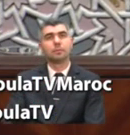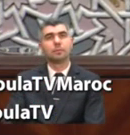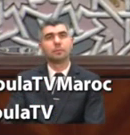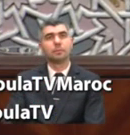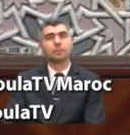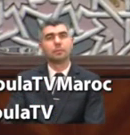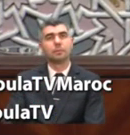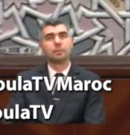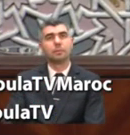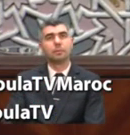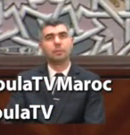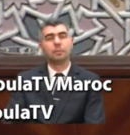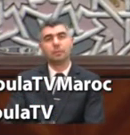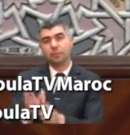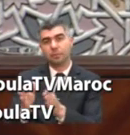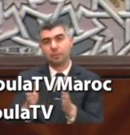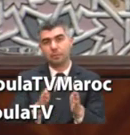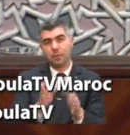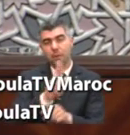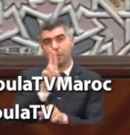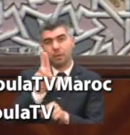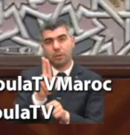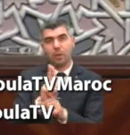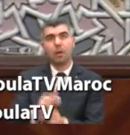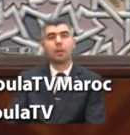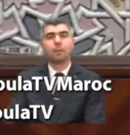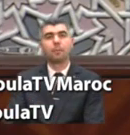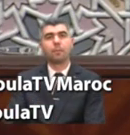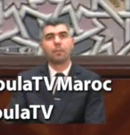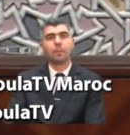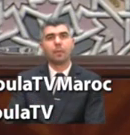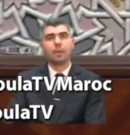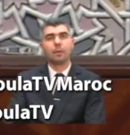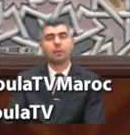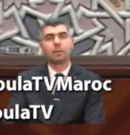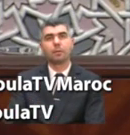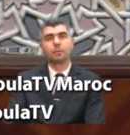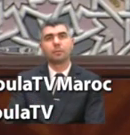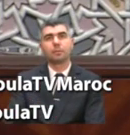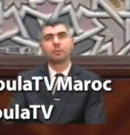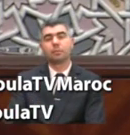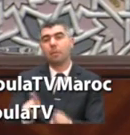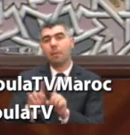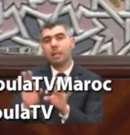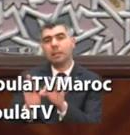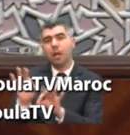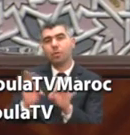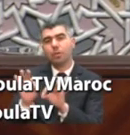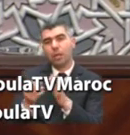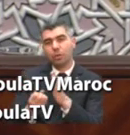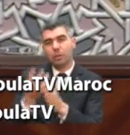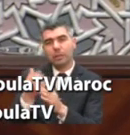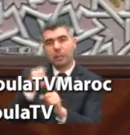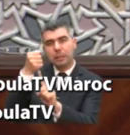انتهى الوقت كذلك السيد الوزير. نمر إلى آخر سؤال في هذا القطاع، وهو عن الاستراتيجية الجديدة لإصلاح